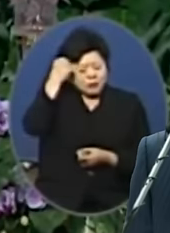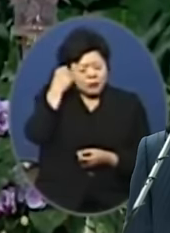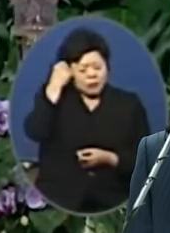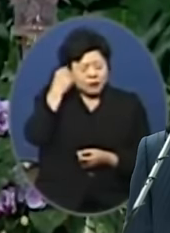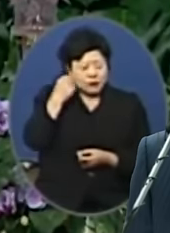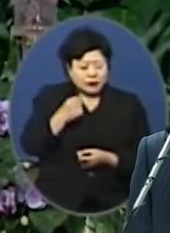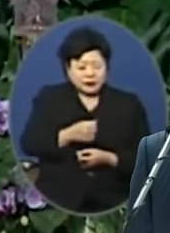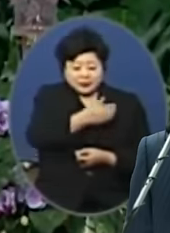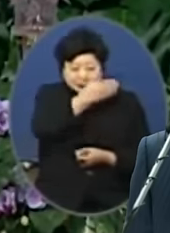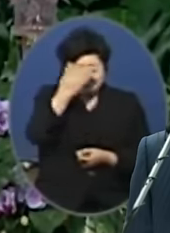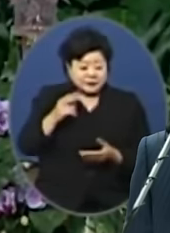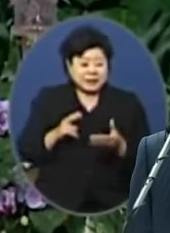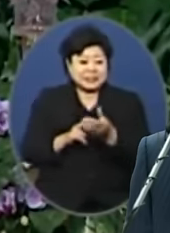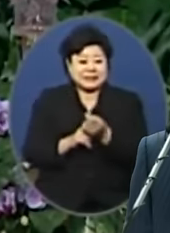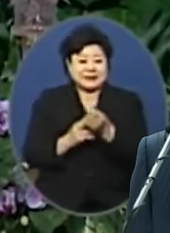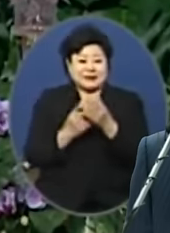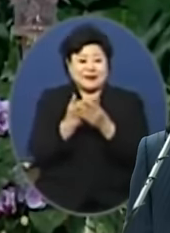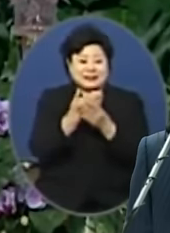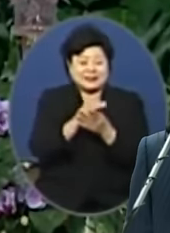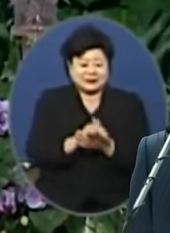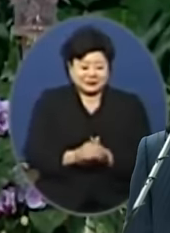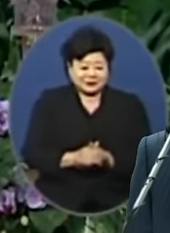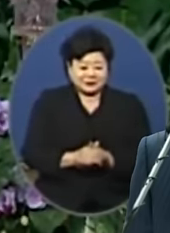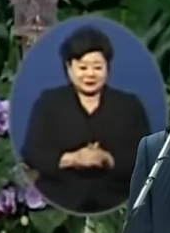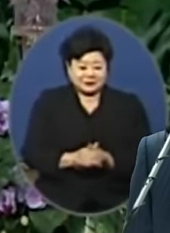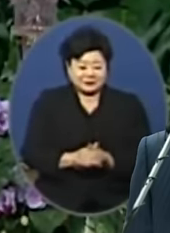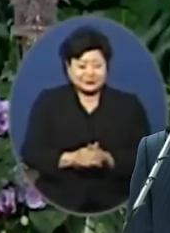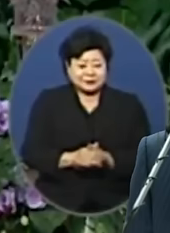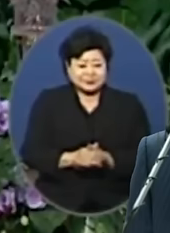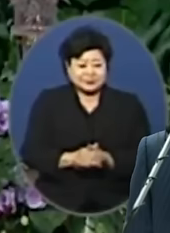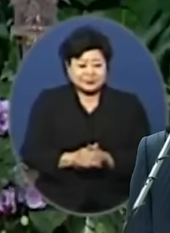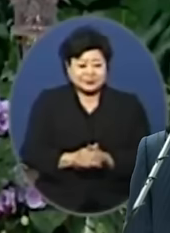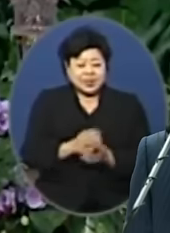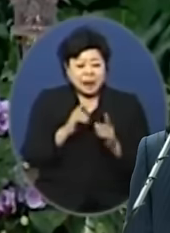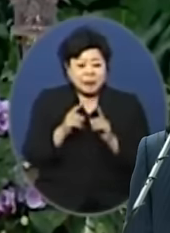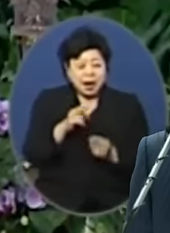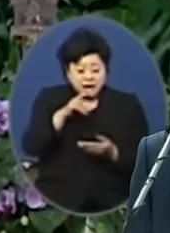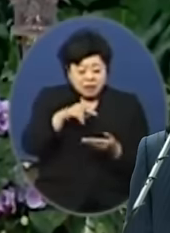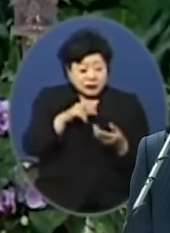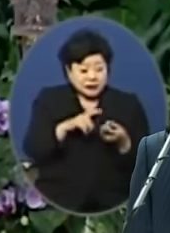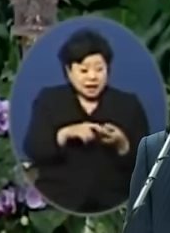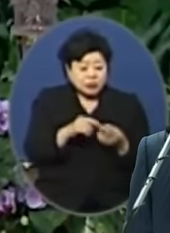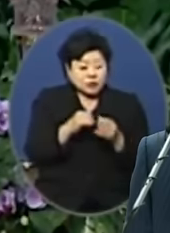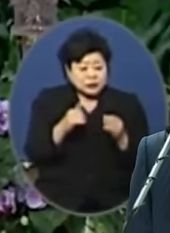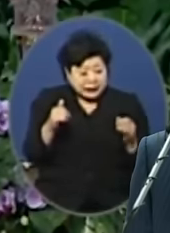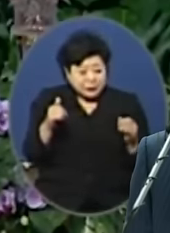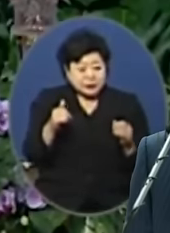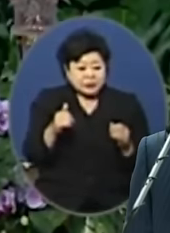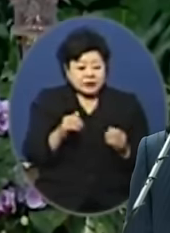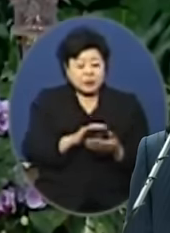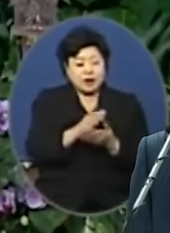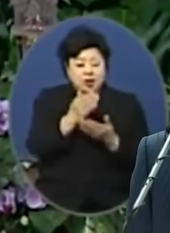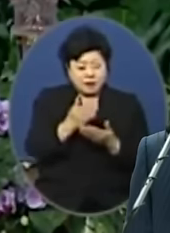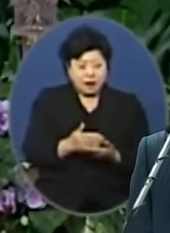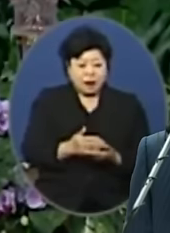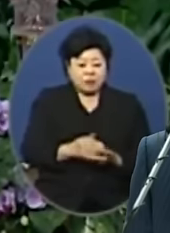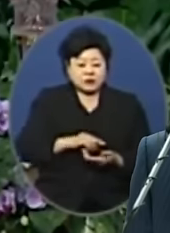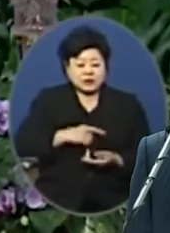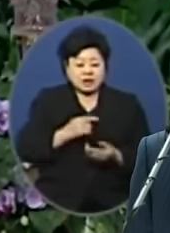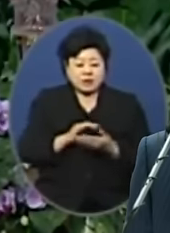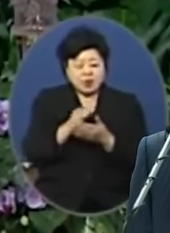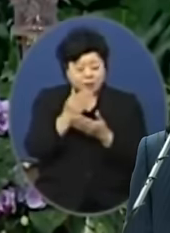동안에 청년에게 기적이 일어났었습니다. 왜냐하면 이 말을 읽은 대로 사람들이 변화받고 자기도